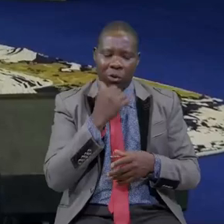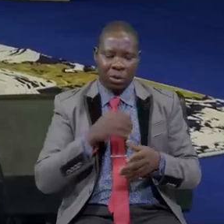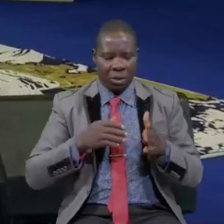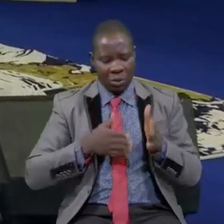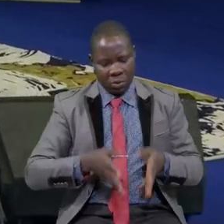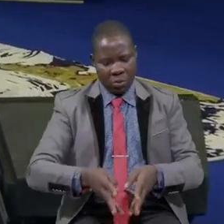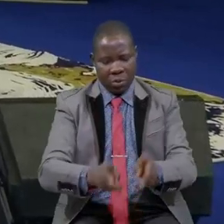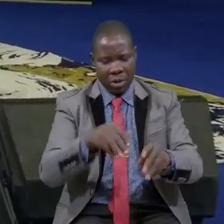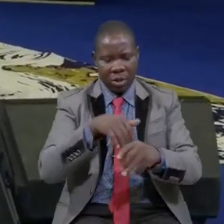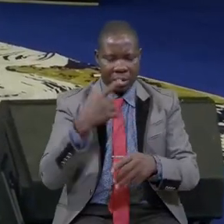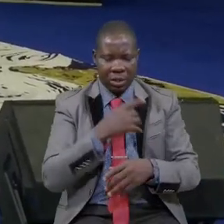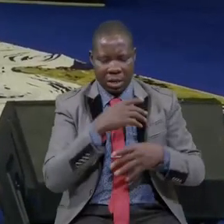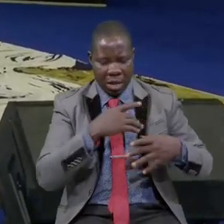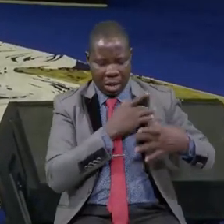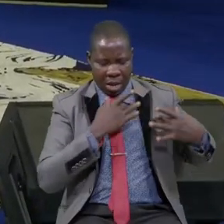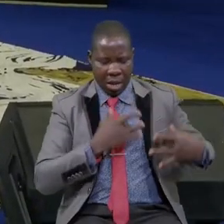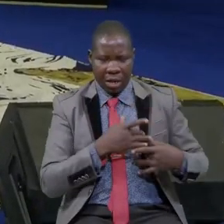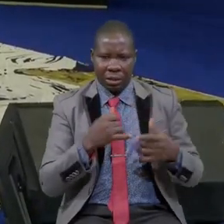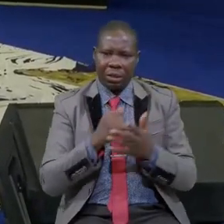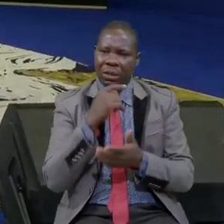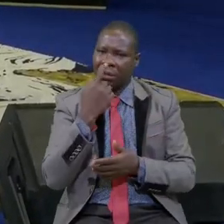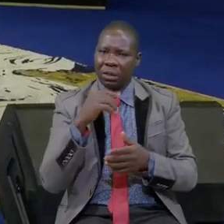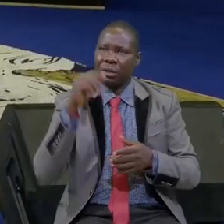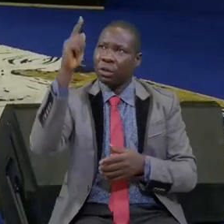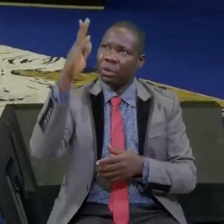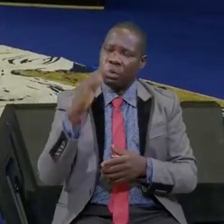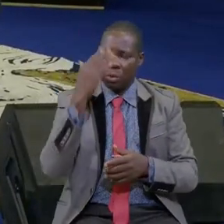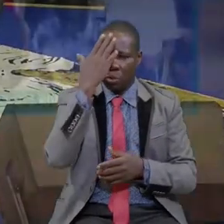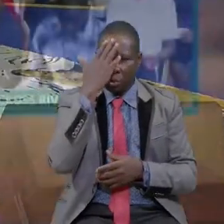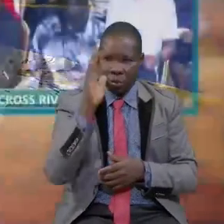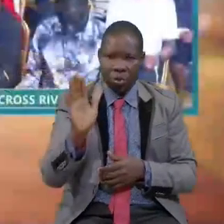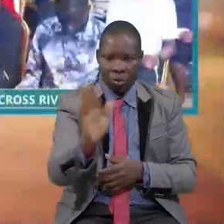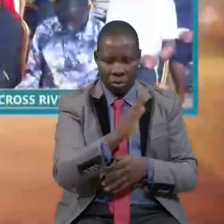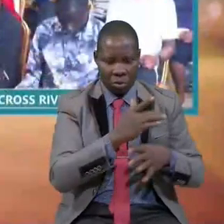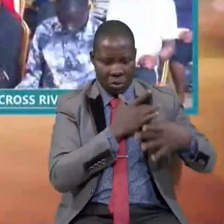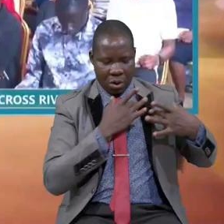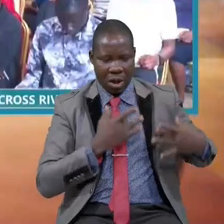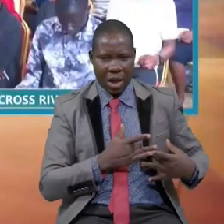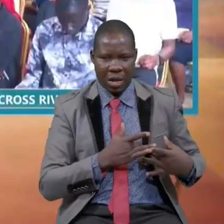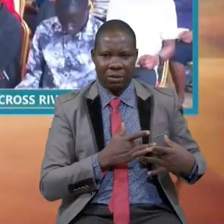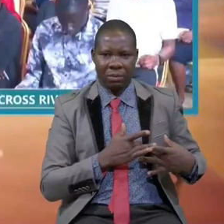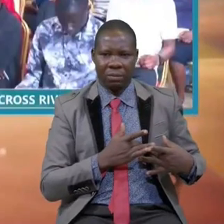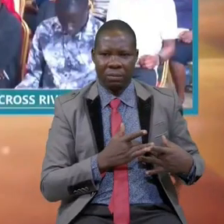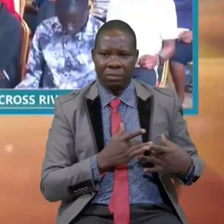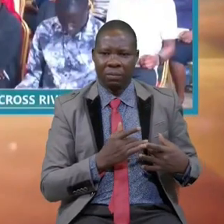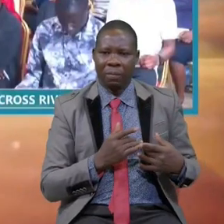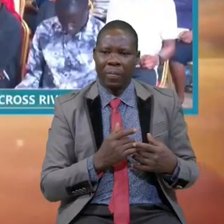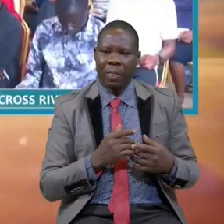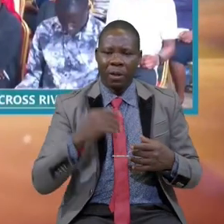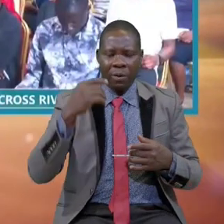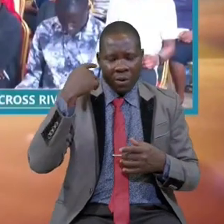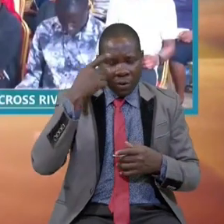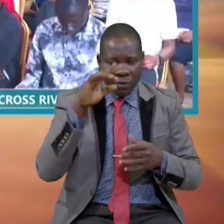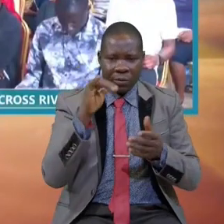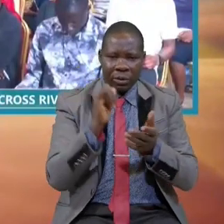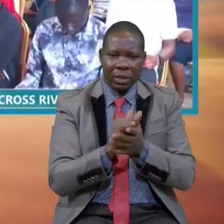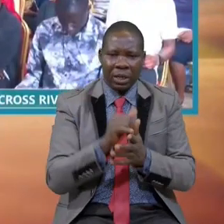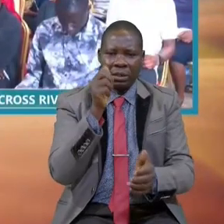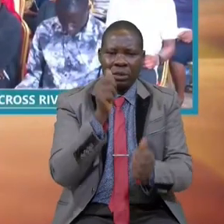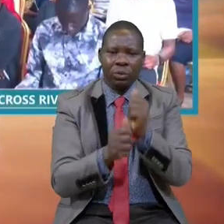cœur. Il dit, Dieu connaît vos cœurs. Voyez cela.